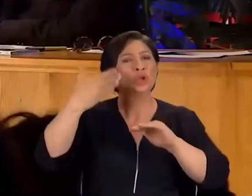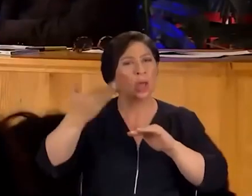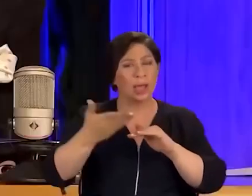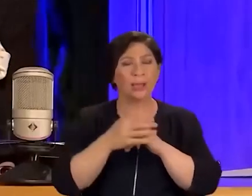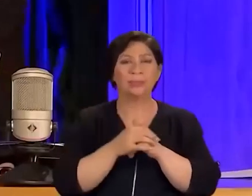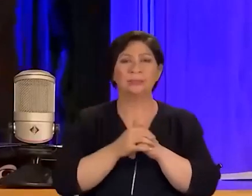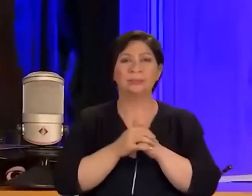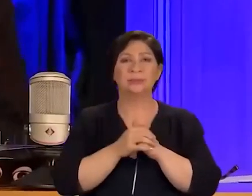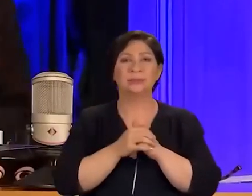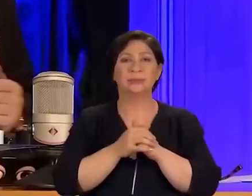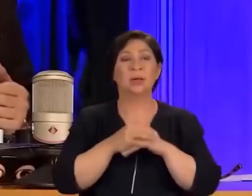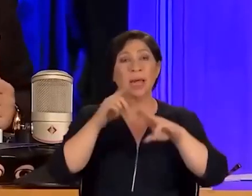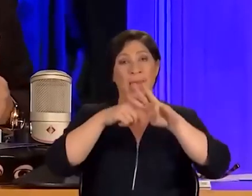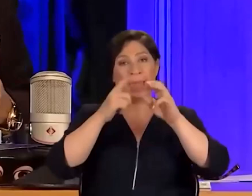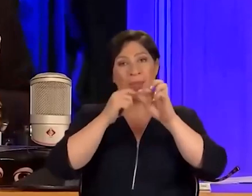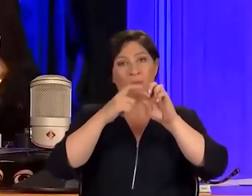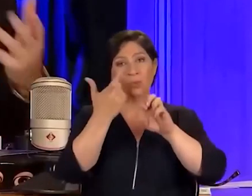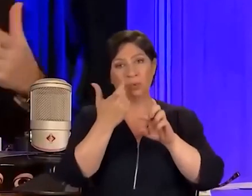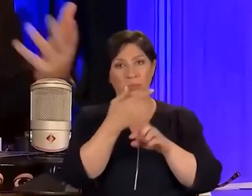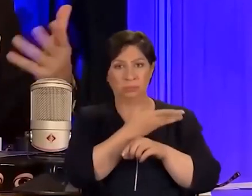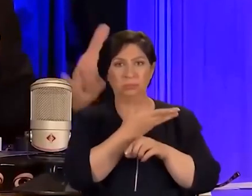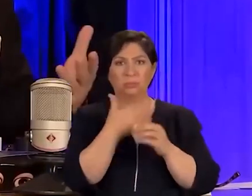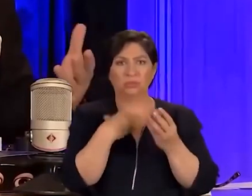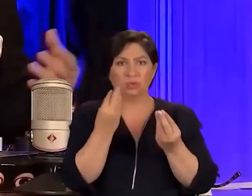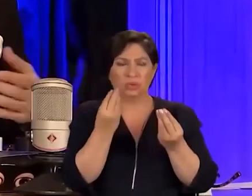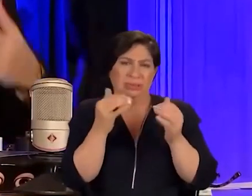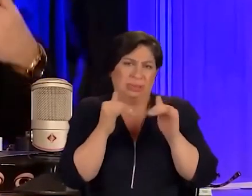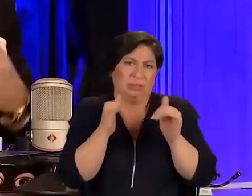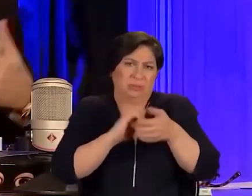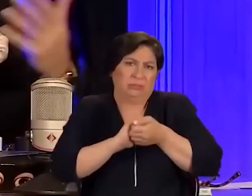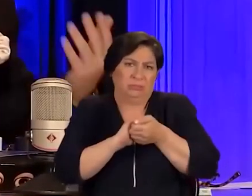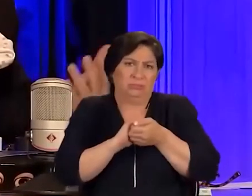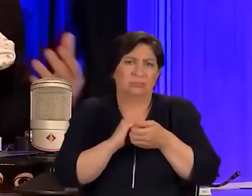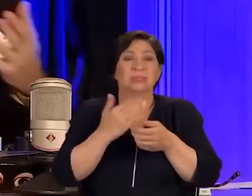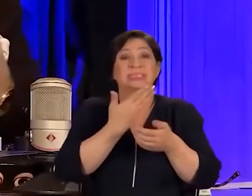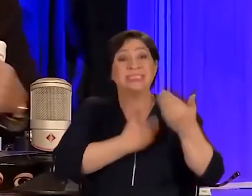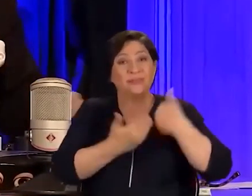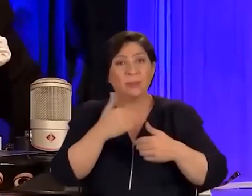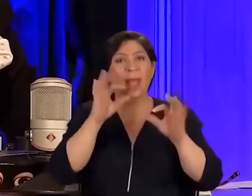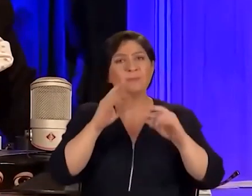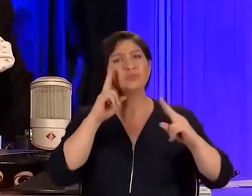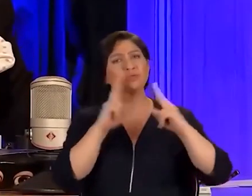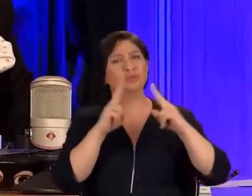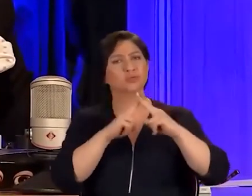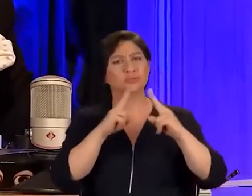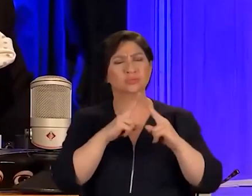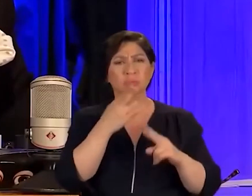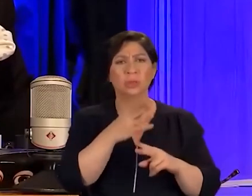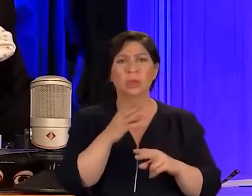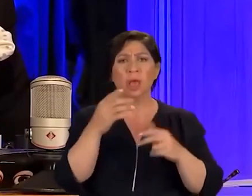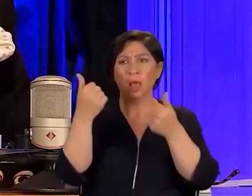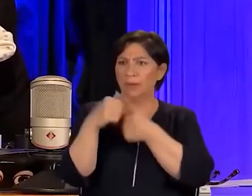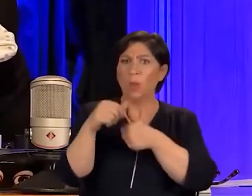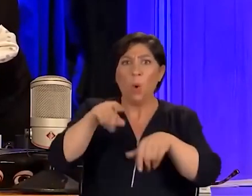Sonra Ebru, bizim çok yakın arkadaşımız, benim ve sevgilimin sürekli görüştüğümüz Ebru, bir